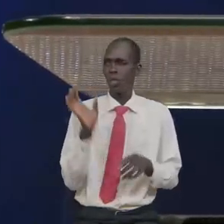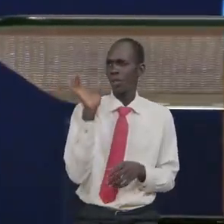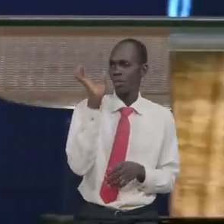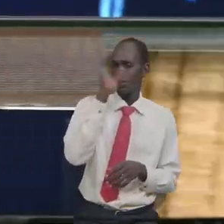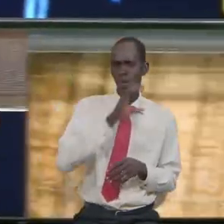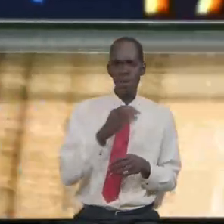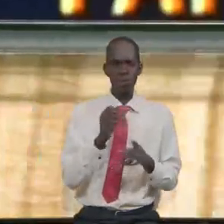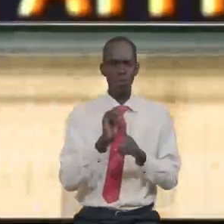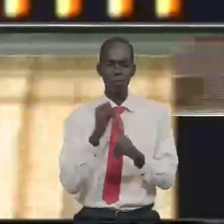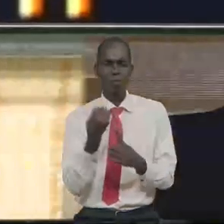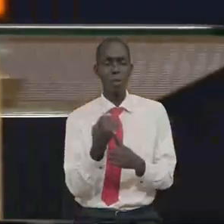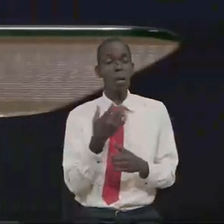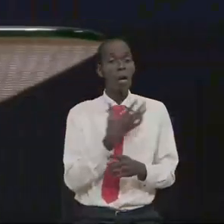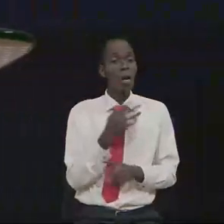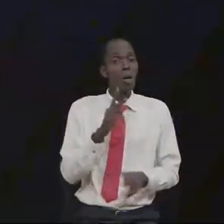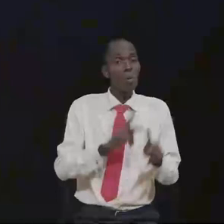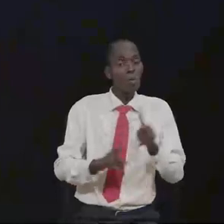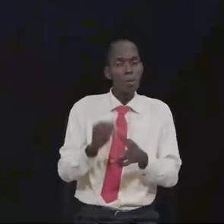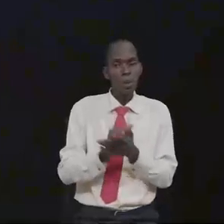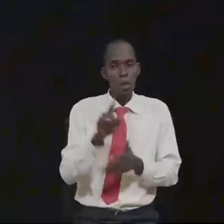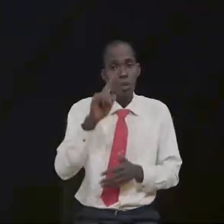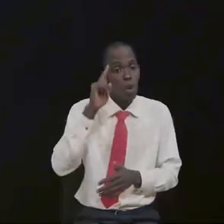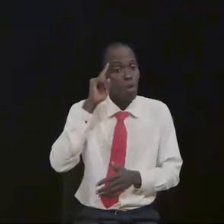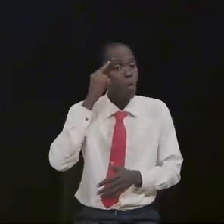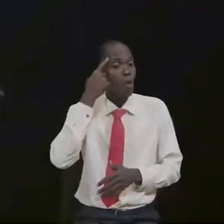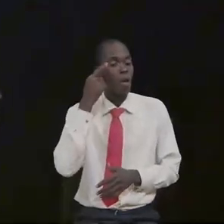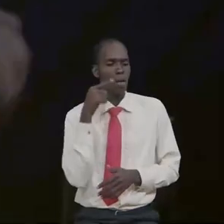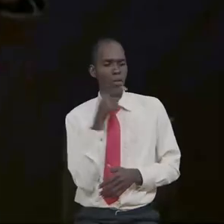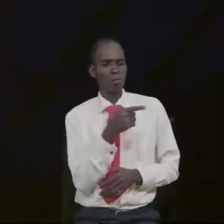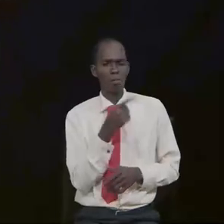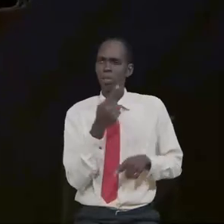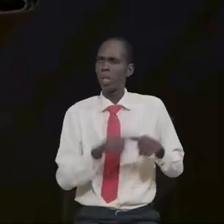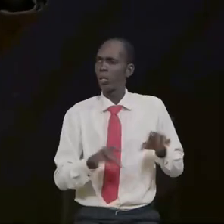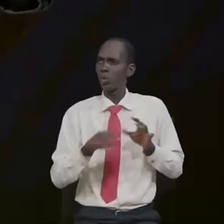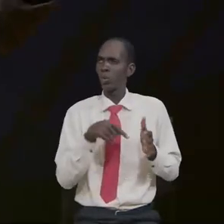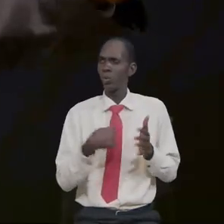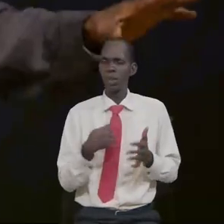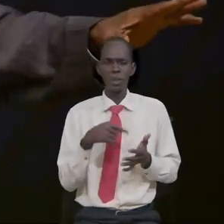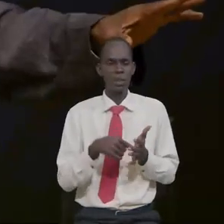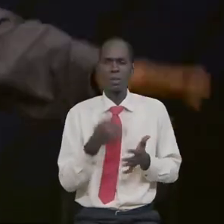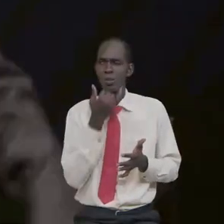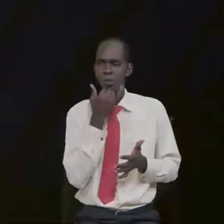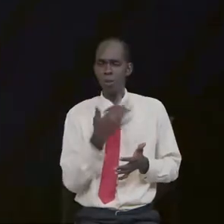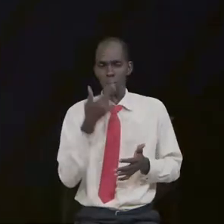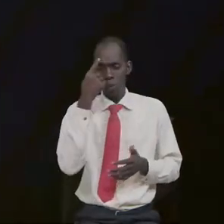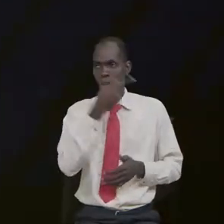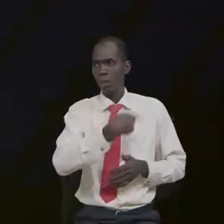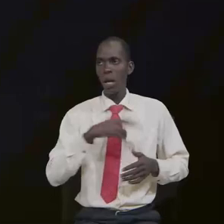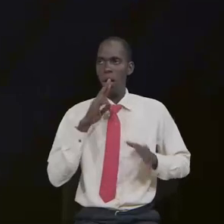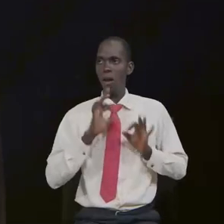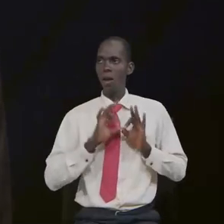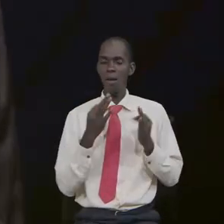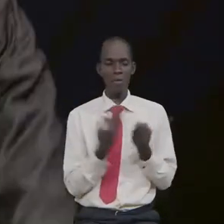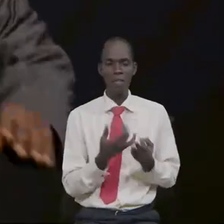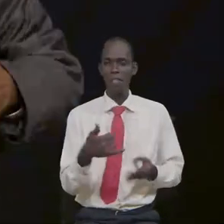étrangères, des situations étrangères, même les gens qu'on croit que ces gens ne vont pas me traiter de cette manière, ça c'est mon parent,